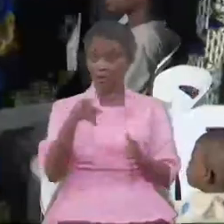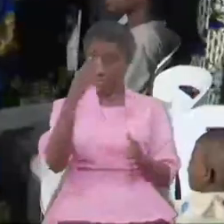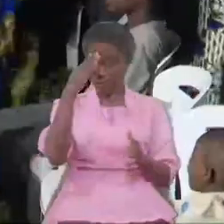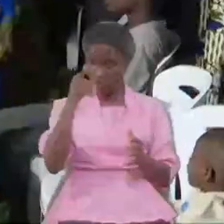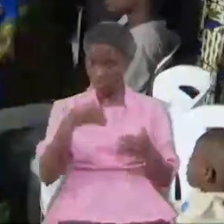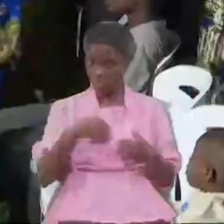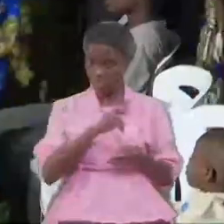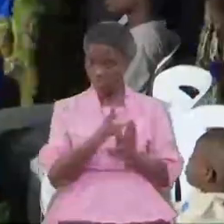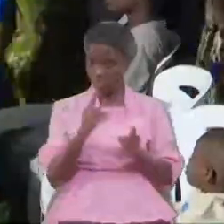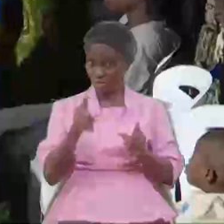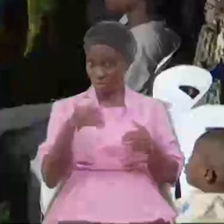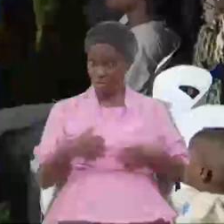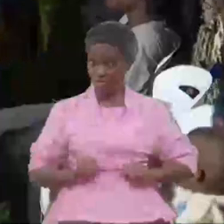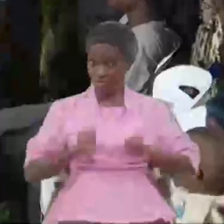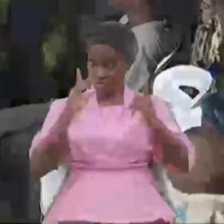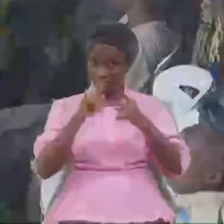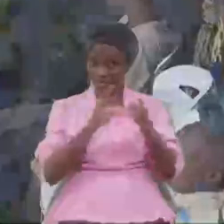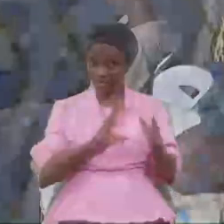Pour tous ceux qui sont en ligne,